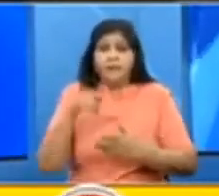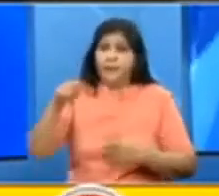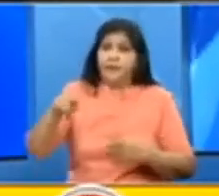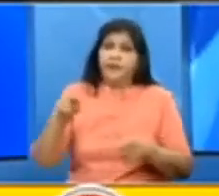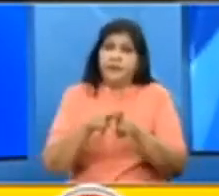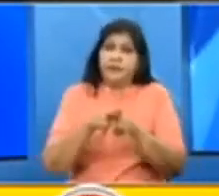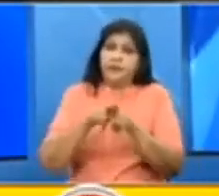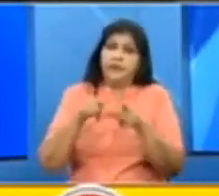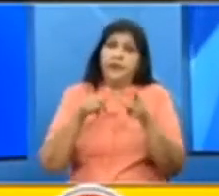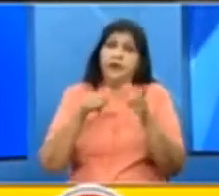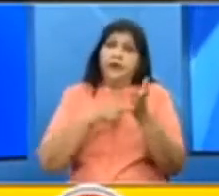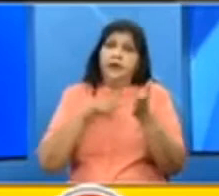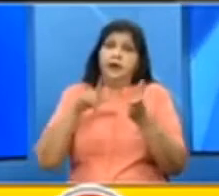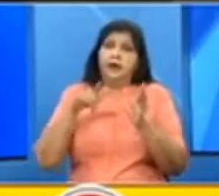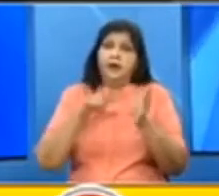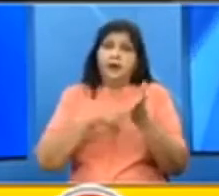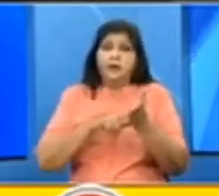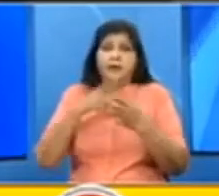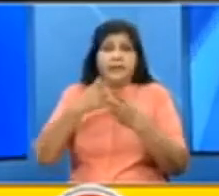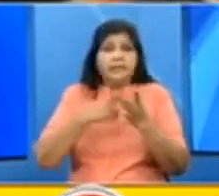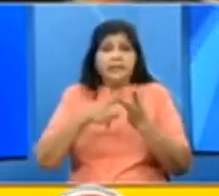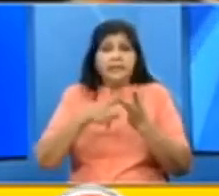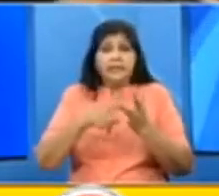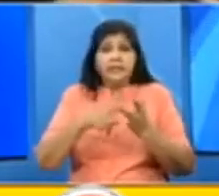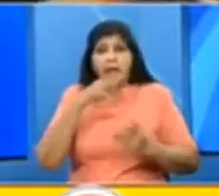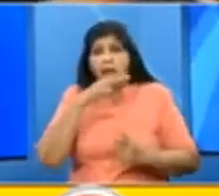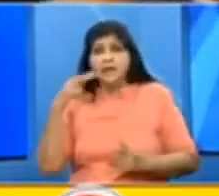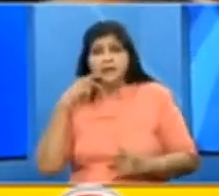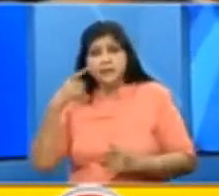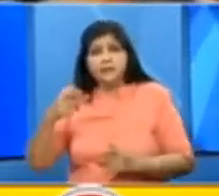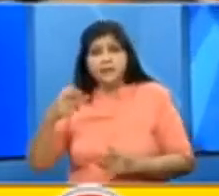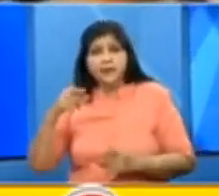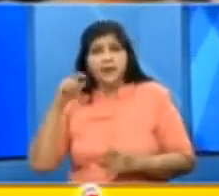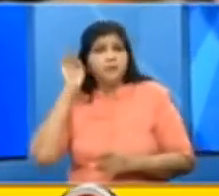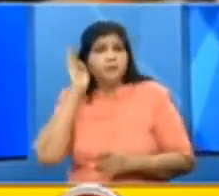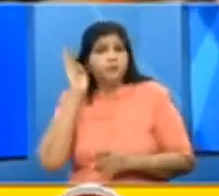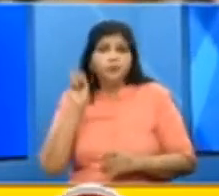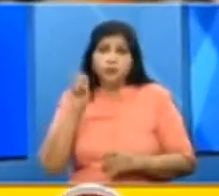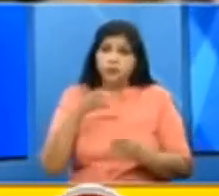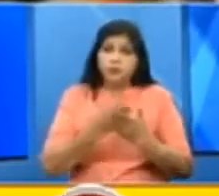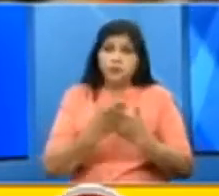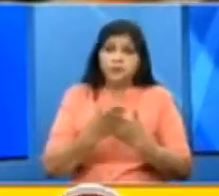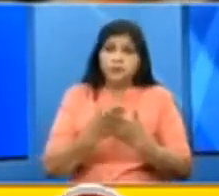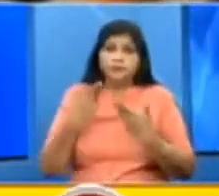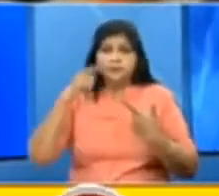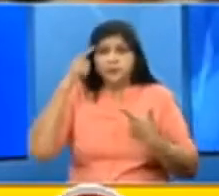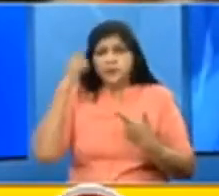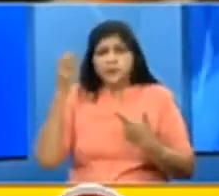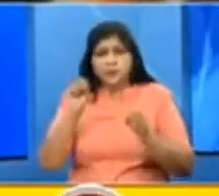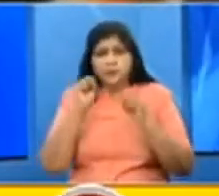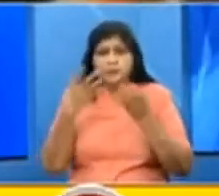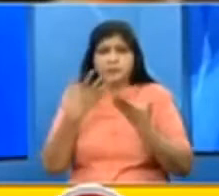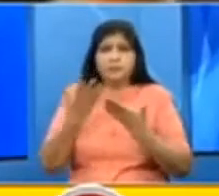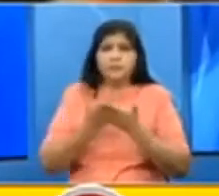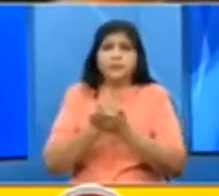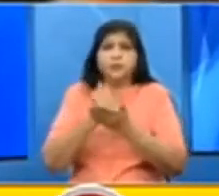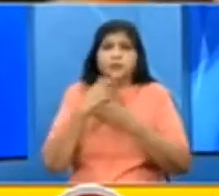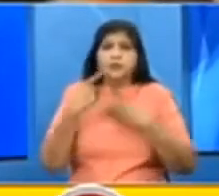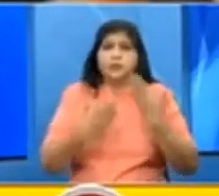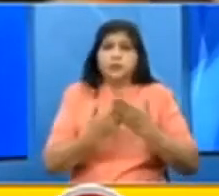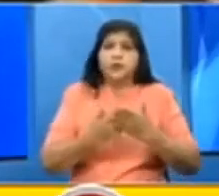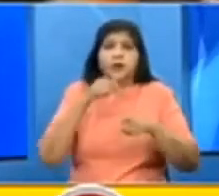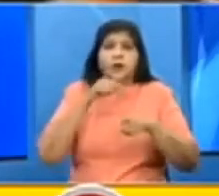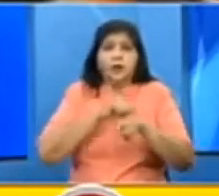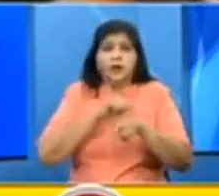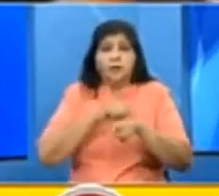की आवाज में ही उनकी इस भावना को हम सुने, समझे और समय की मांग